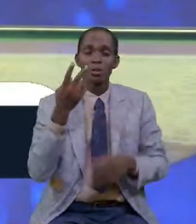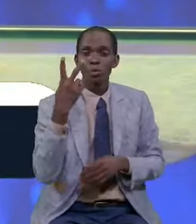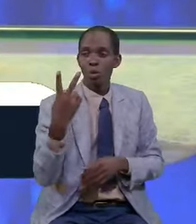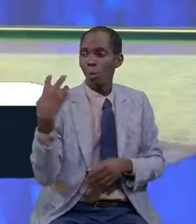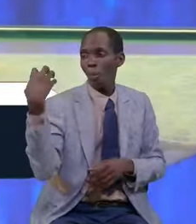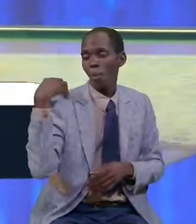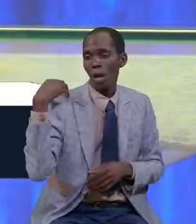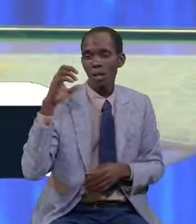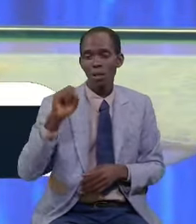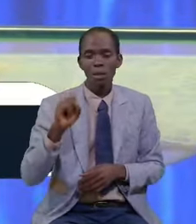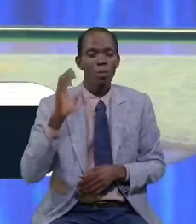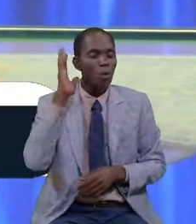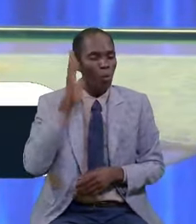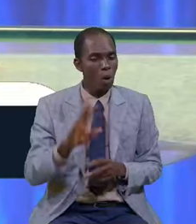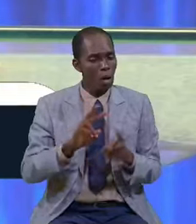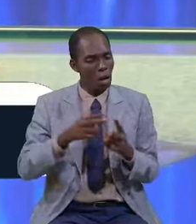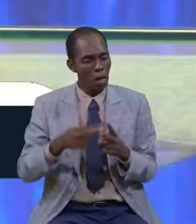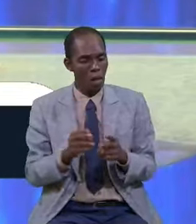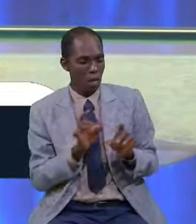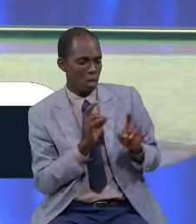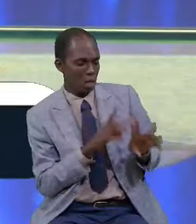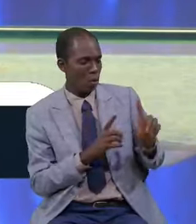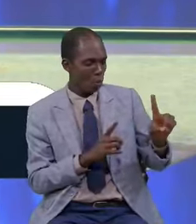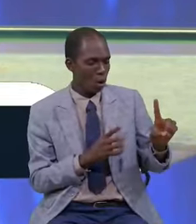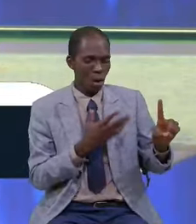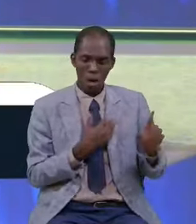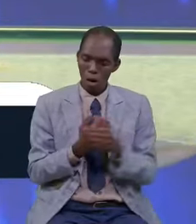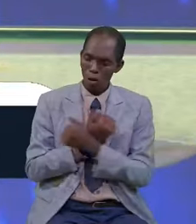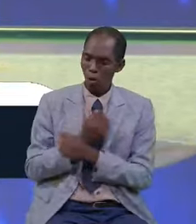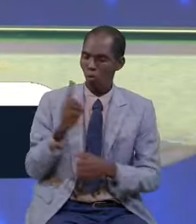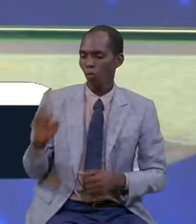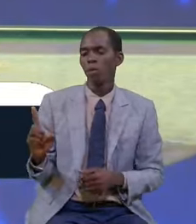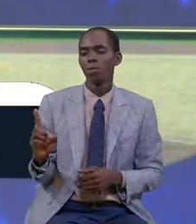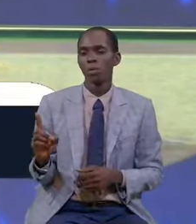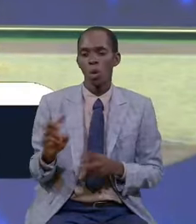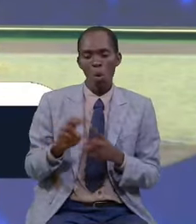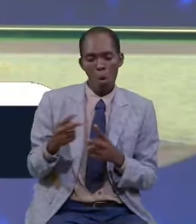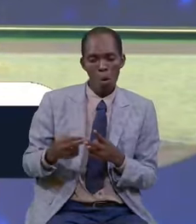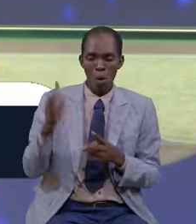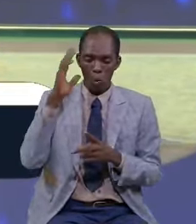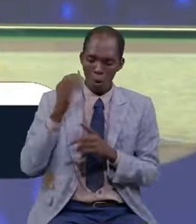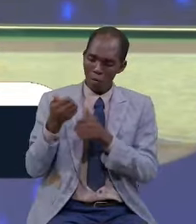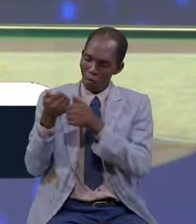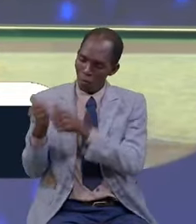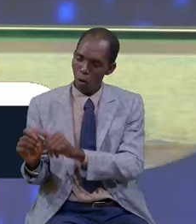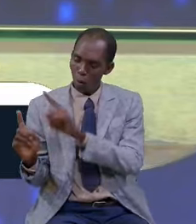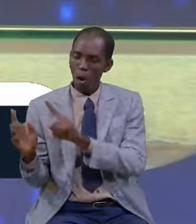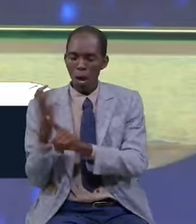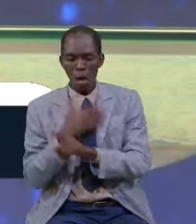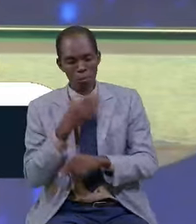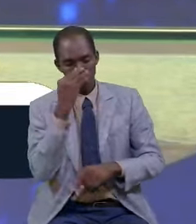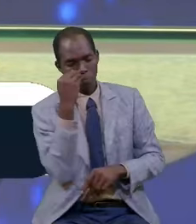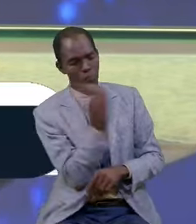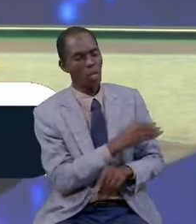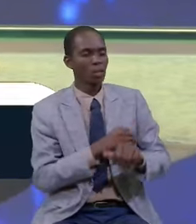nul ne peut servir deux maîtres, car il haïra l'un et aimera l'autre, ou il s'attachera à l'un et méprisera l'autre.